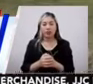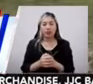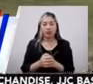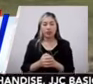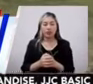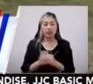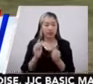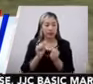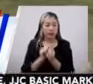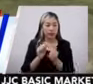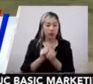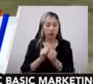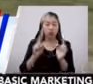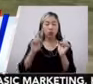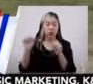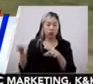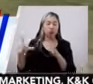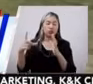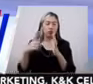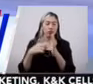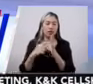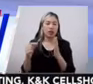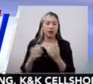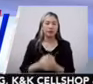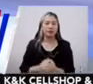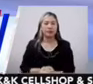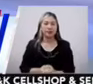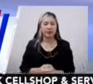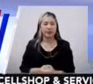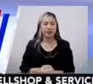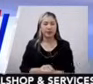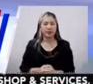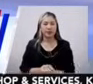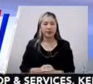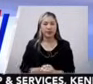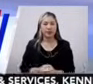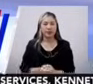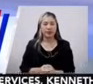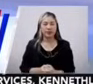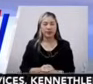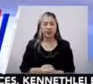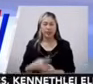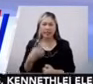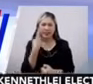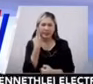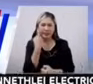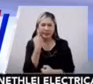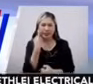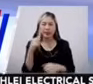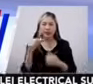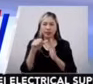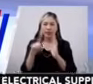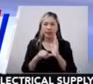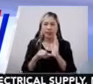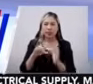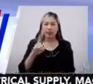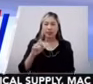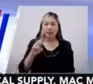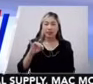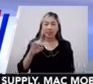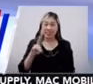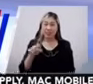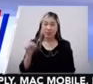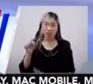papuntang Tarlac sa ngayon. Okay, kanina nakausap din si Attorney David, no, abogado ni dismissed Mamban Tarlac Mayor Alice Guo